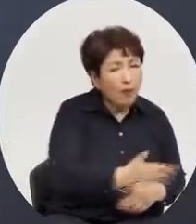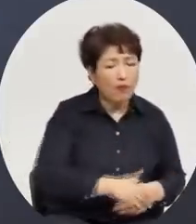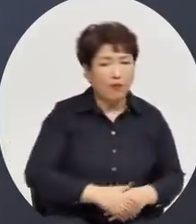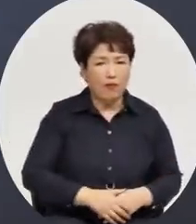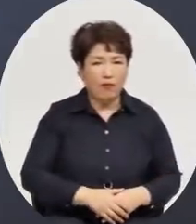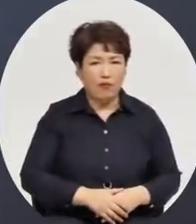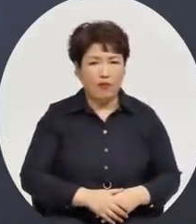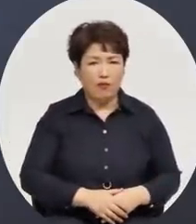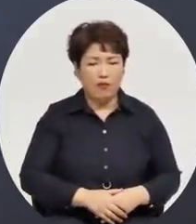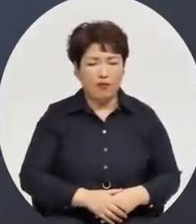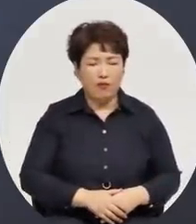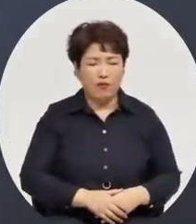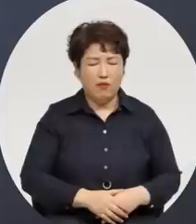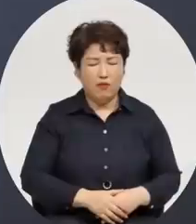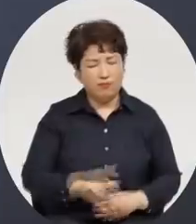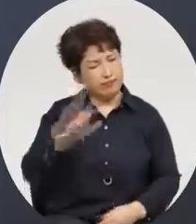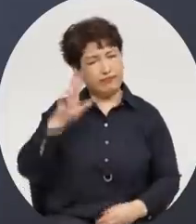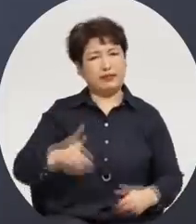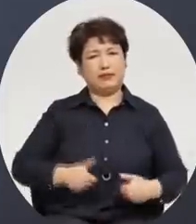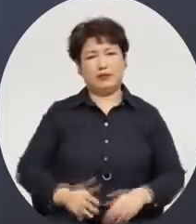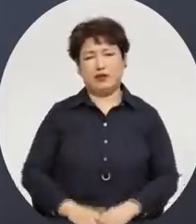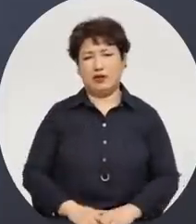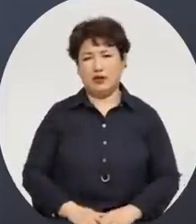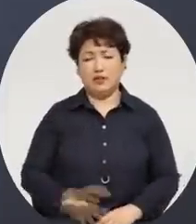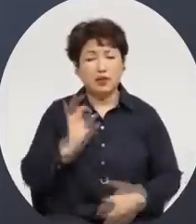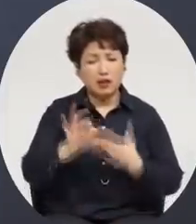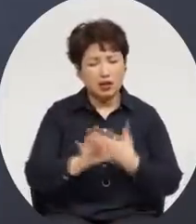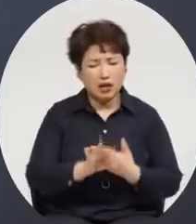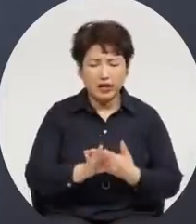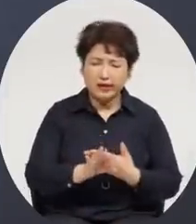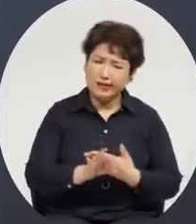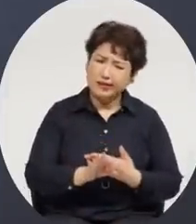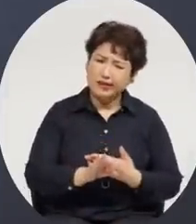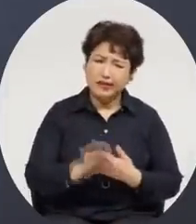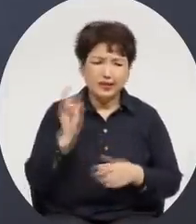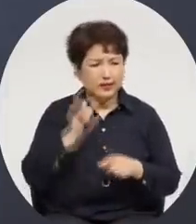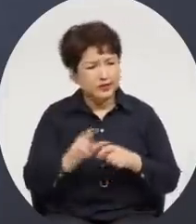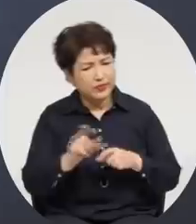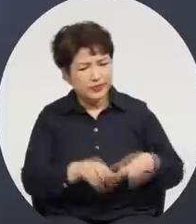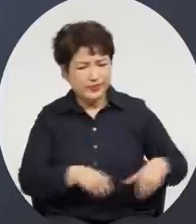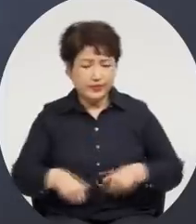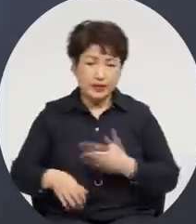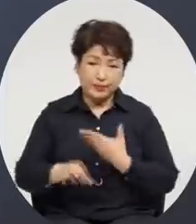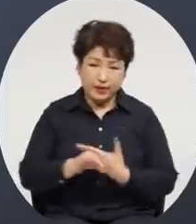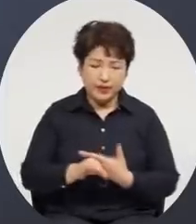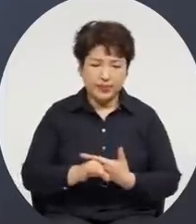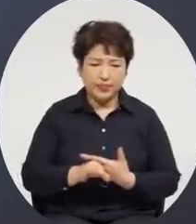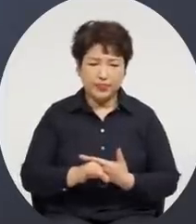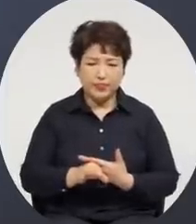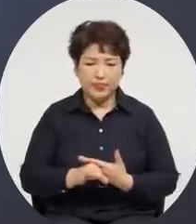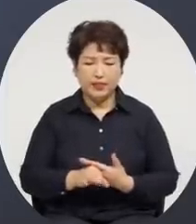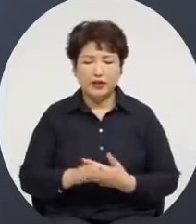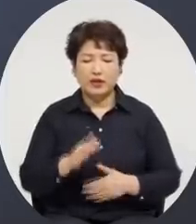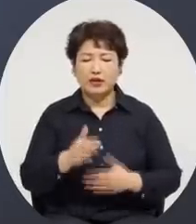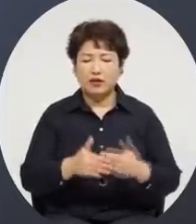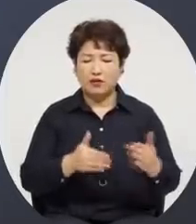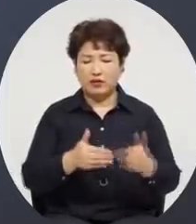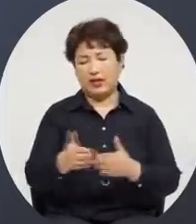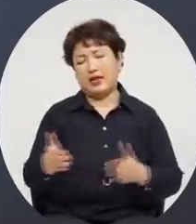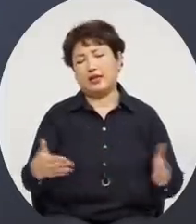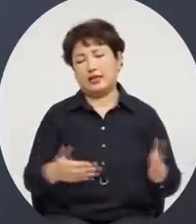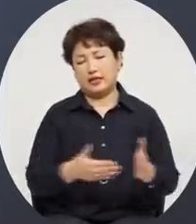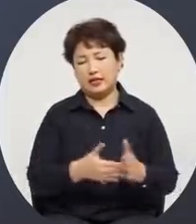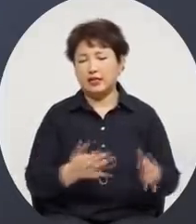된다. 그럼 이것도 저것도 아니면 아쉽지만은 뭐 해야 된다. 미래를 딱 끊고 연애선에서 멈추고